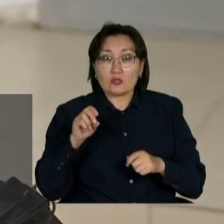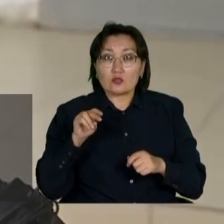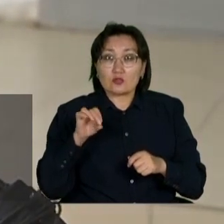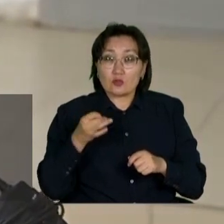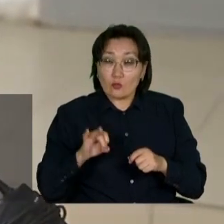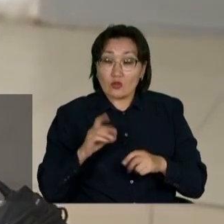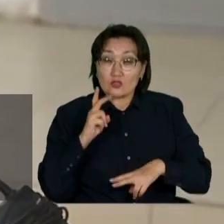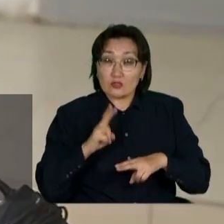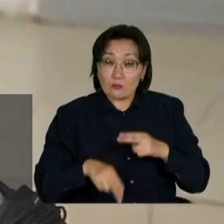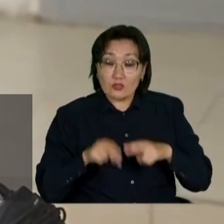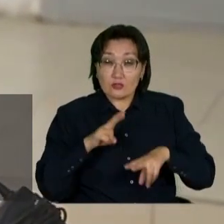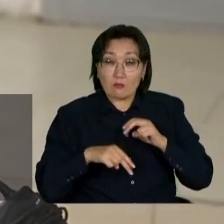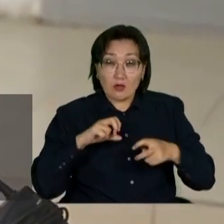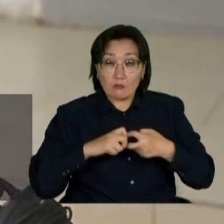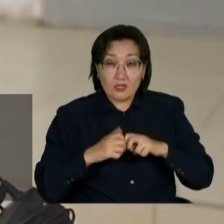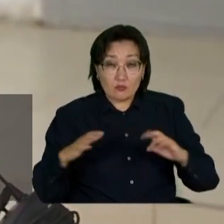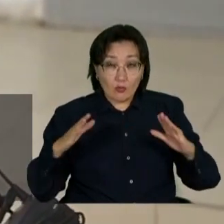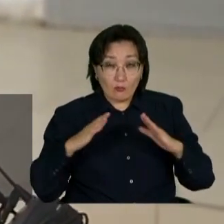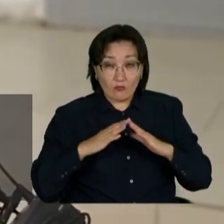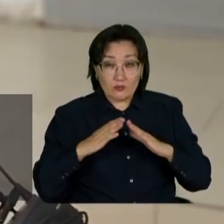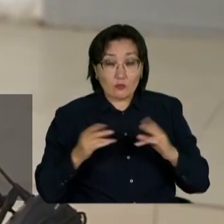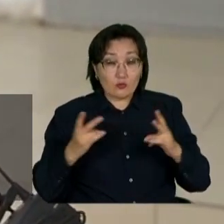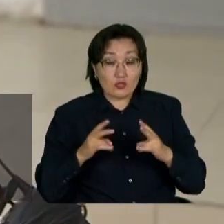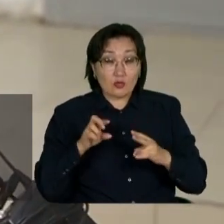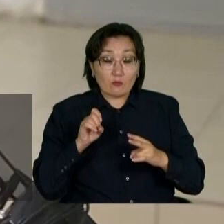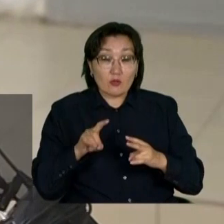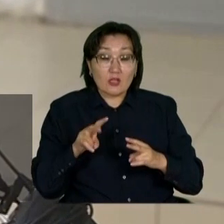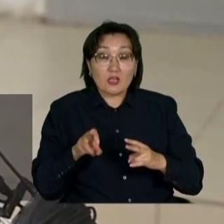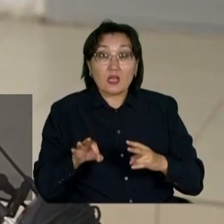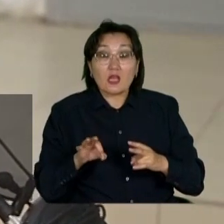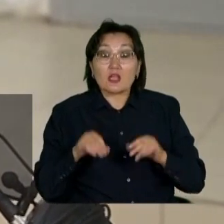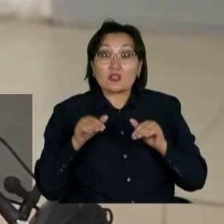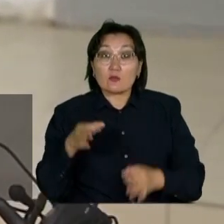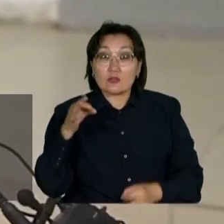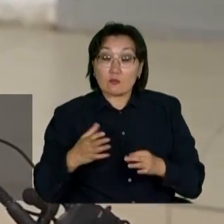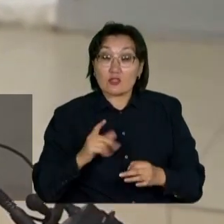завершили строительство проблемных домов вот этих. Нужно было решение суда. Вот мы